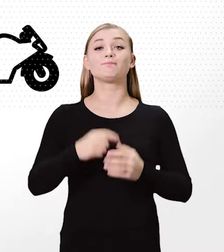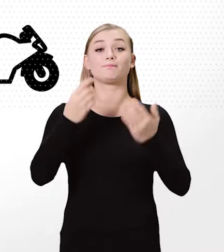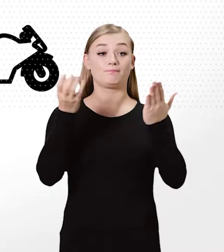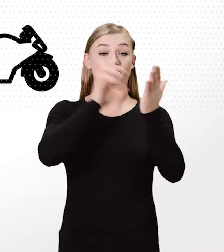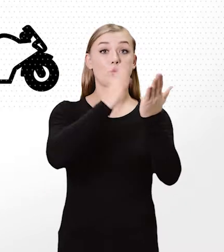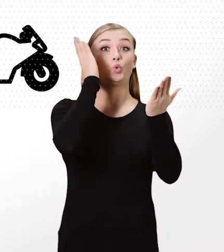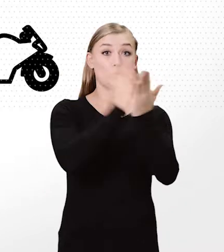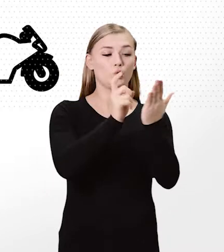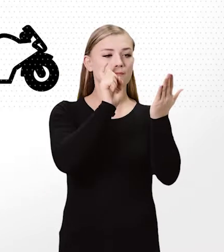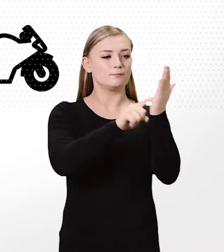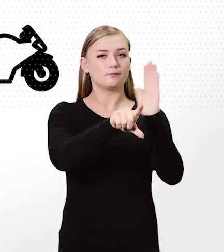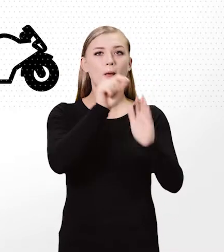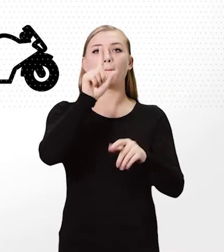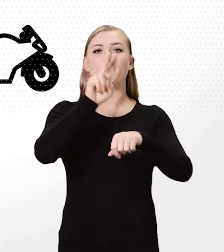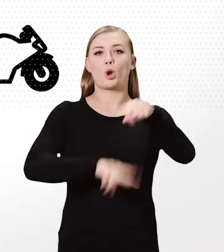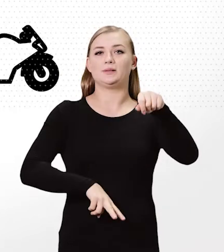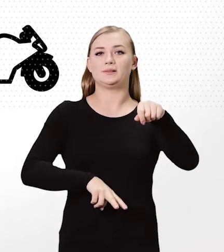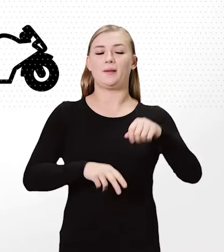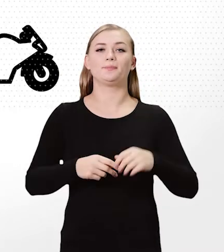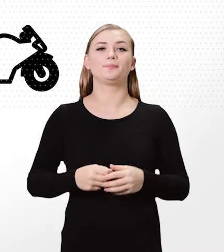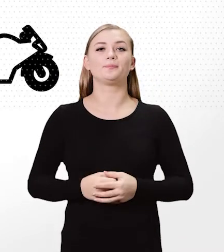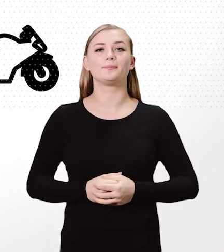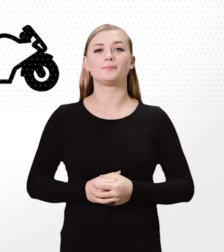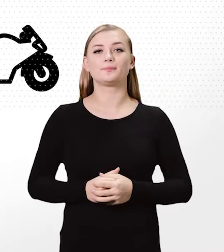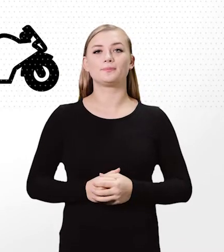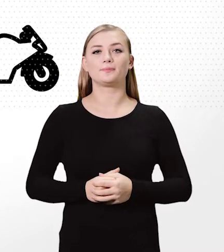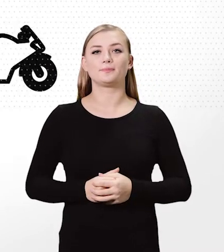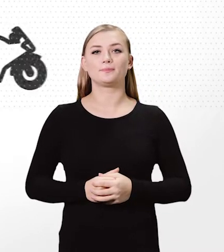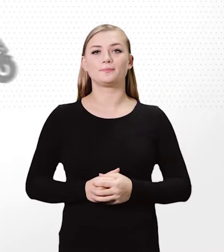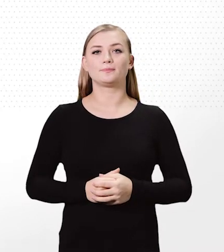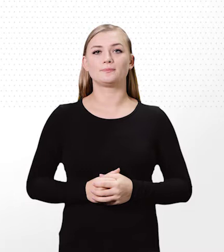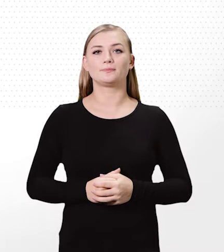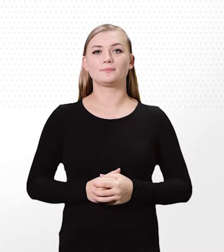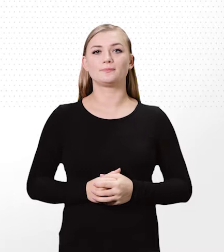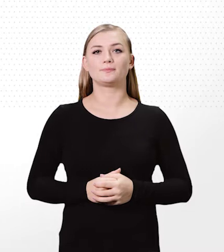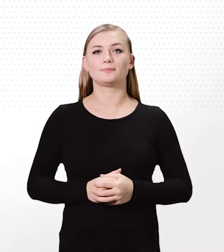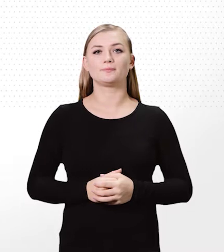Po uruchomieniu aplikacji wybierz służbę Policja.